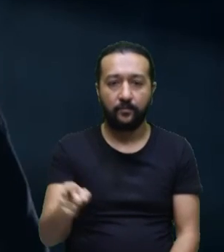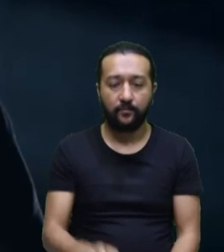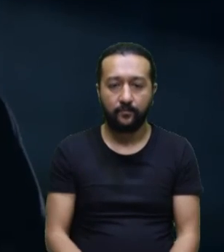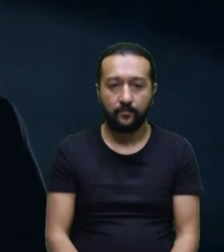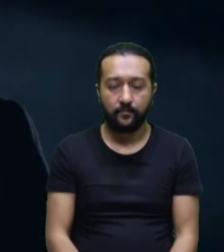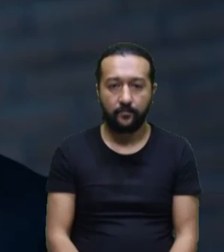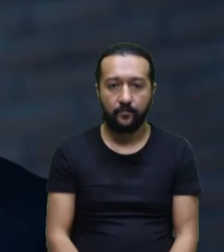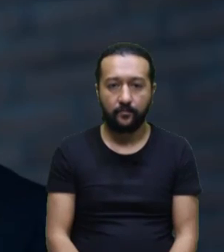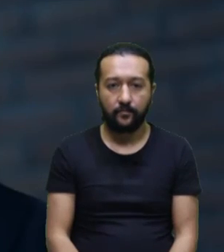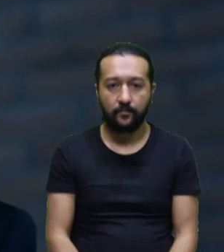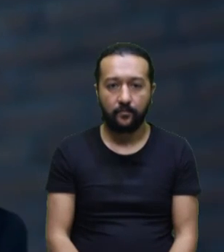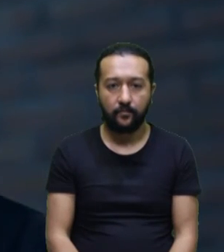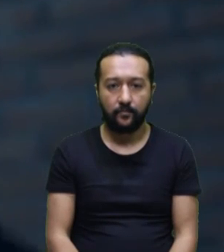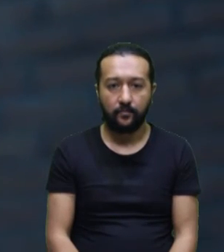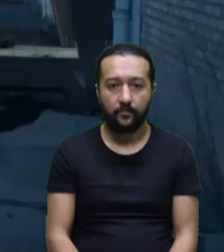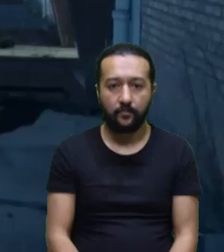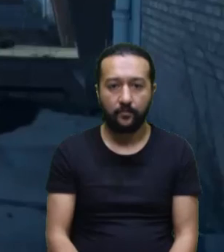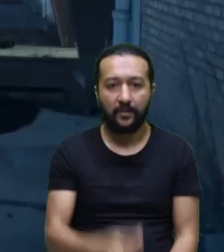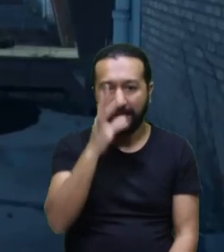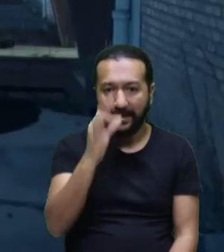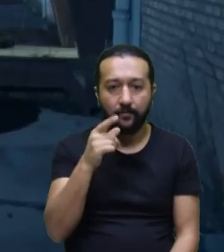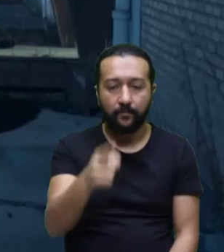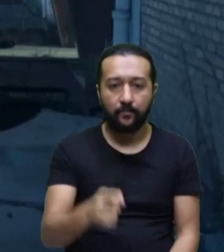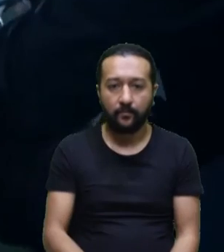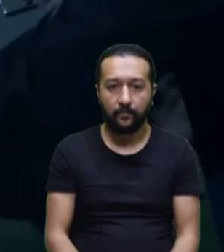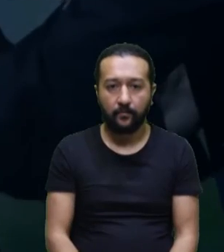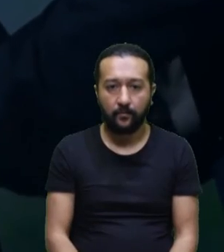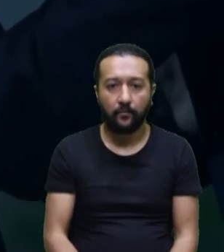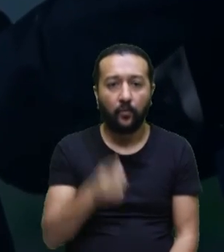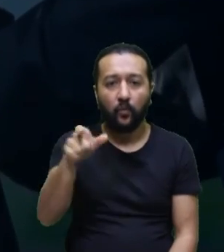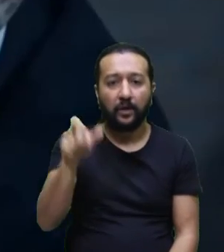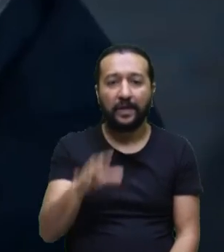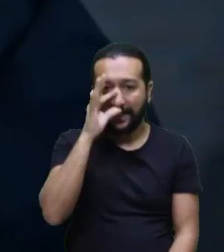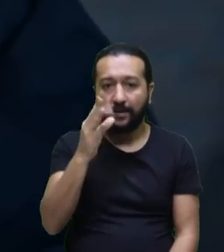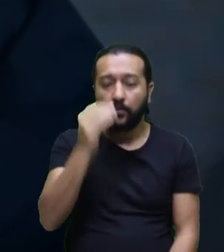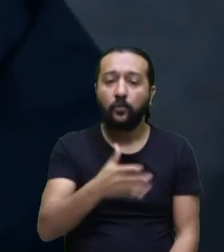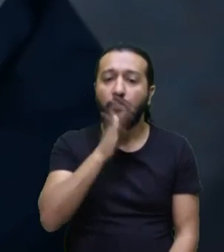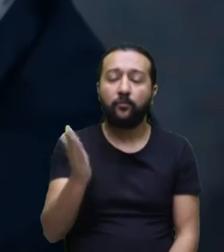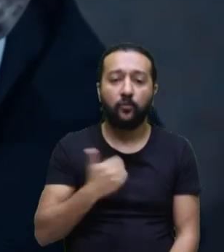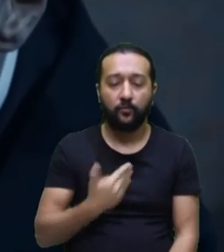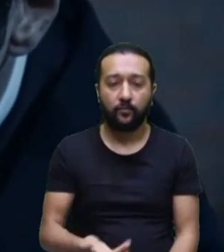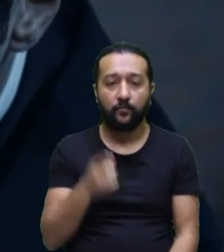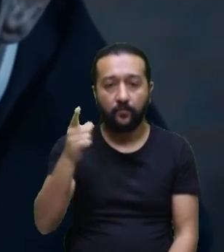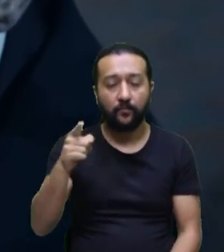Cahit gözleri büyüyerek bakıştılar. Kim? Onun kim olduğunu bilmiyorum.